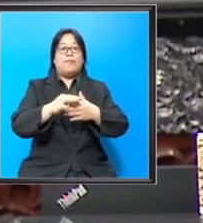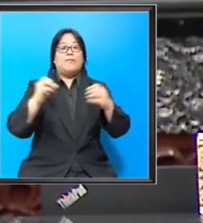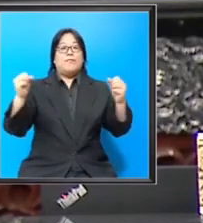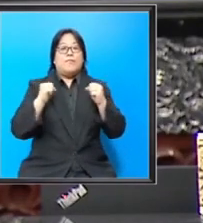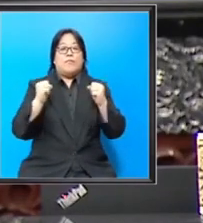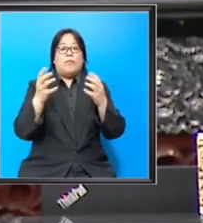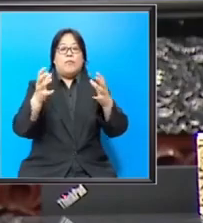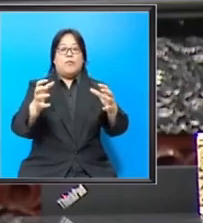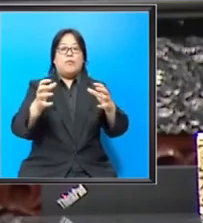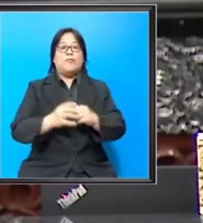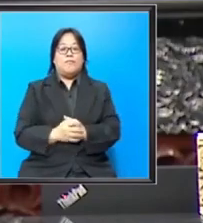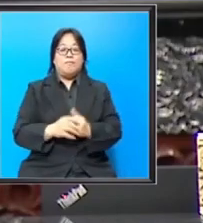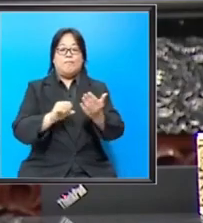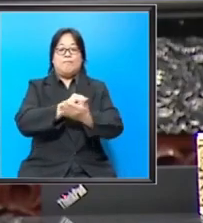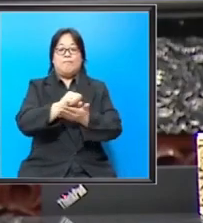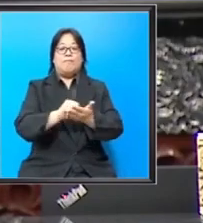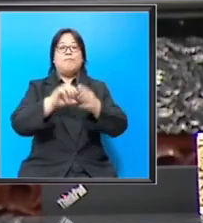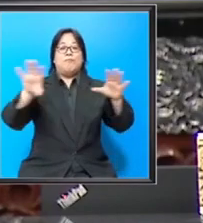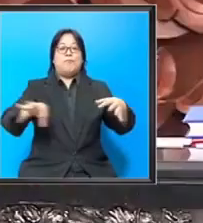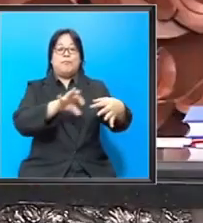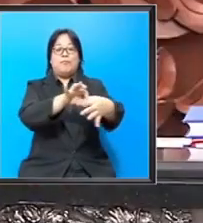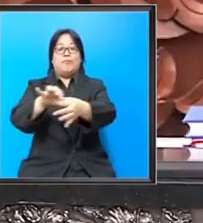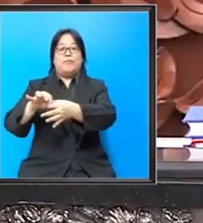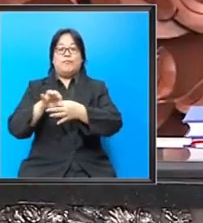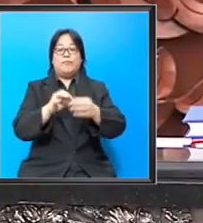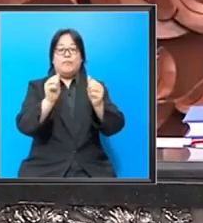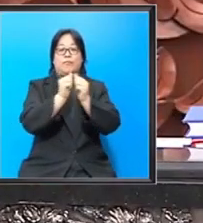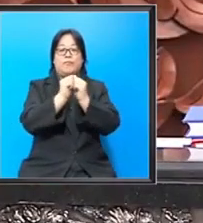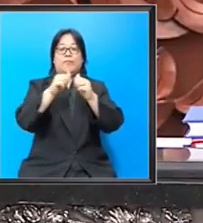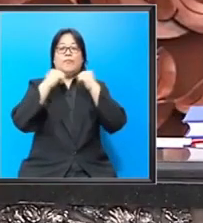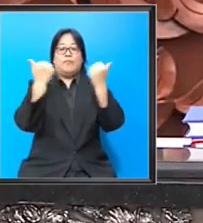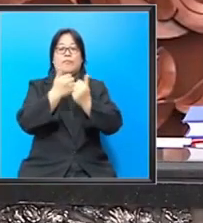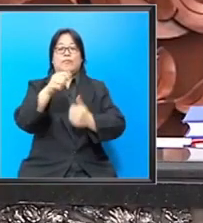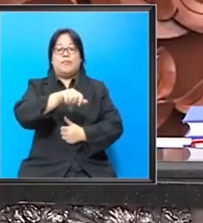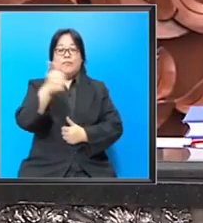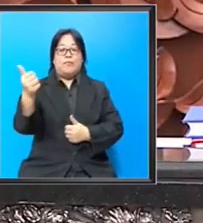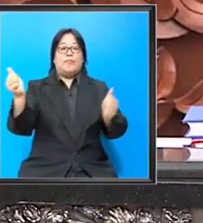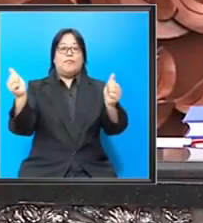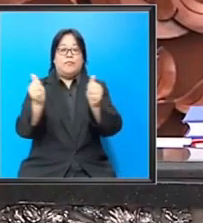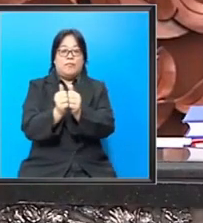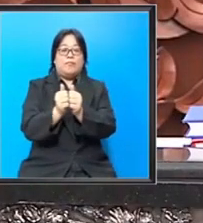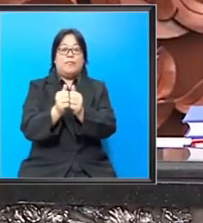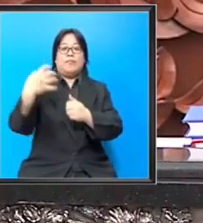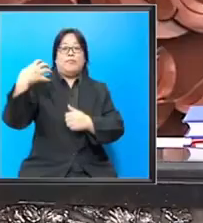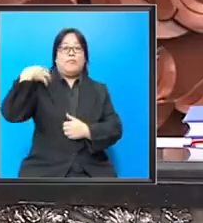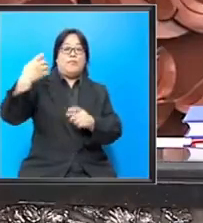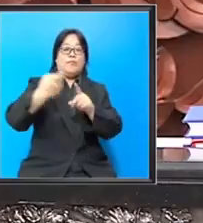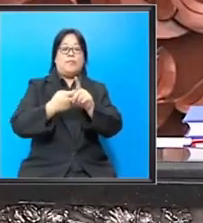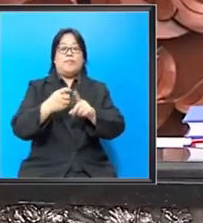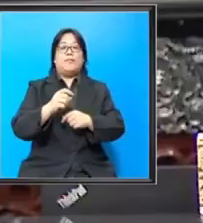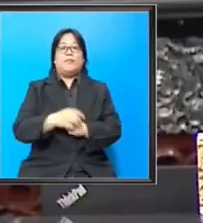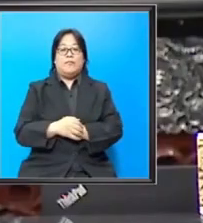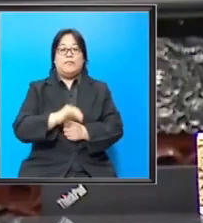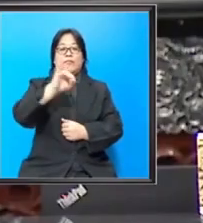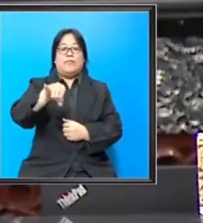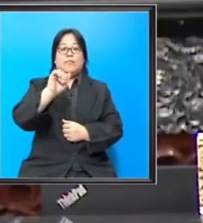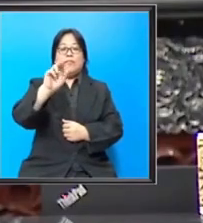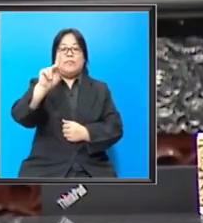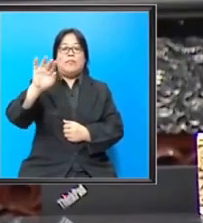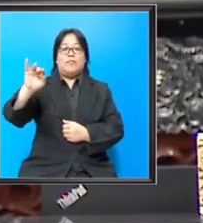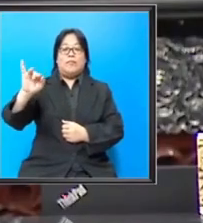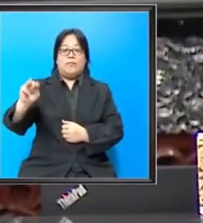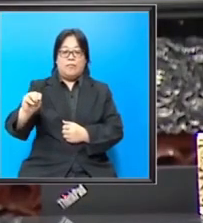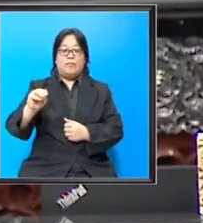beku pemeriksaan dijalankan secara berpadu dengan Regency lain khususnya dengan pegawai-pegawai daripada jabatan kemajuan Islam